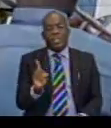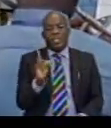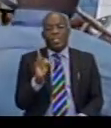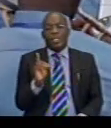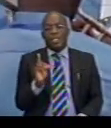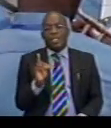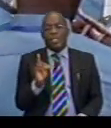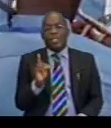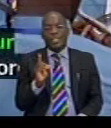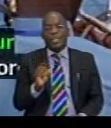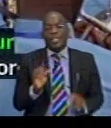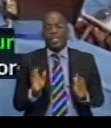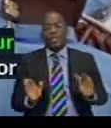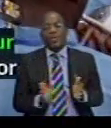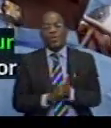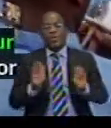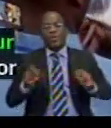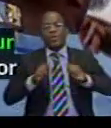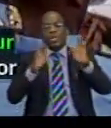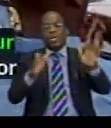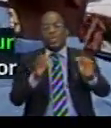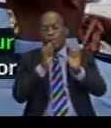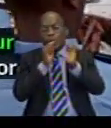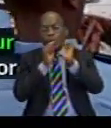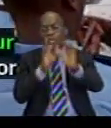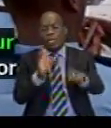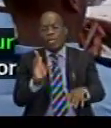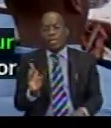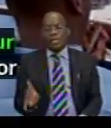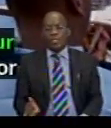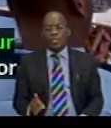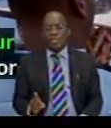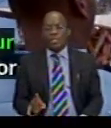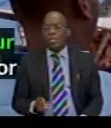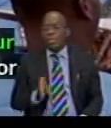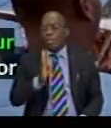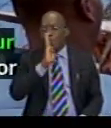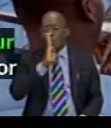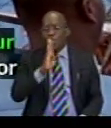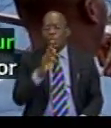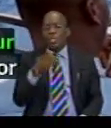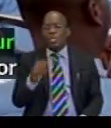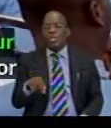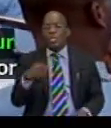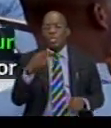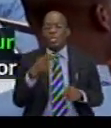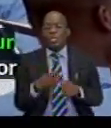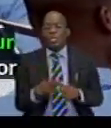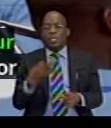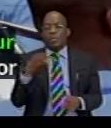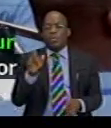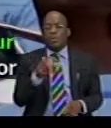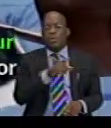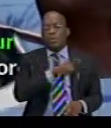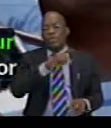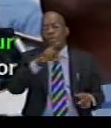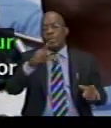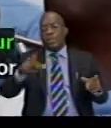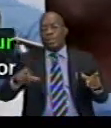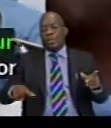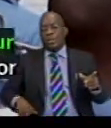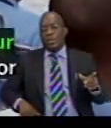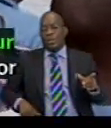Élève le nom de l'Éternel ce soir. Béni soit le élève le roi de roi ce soir.